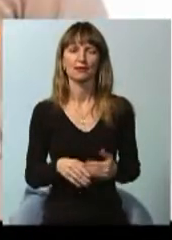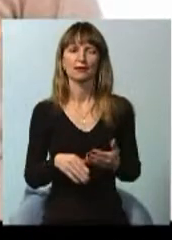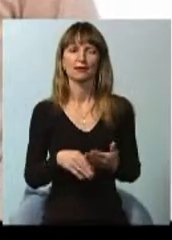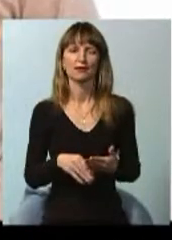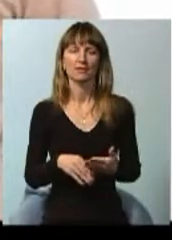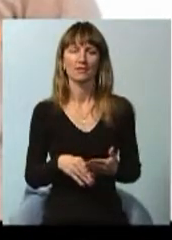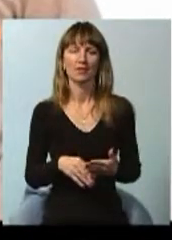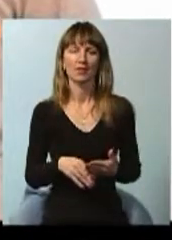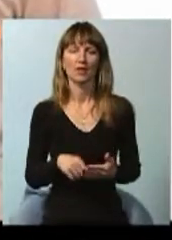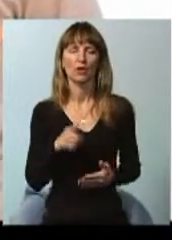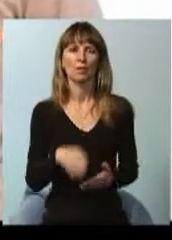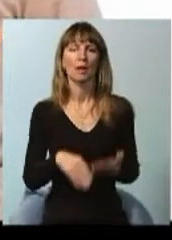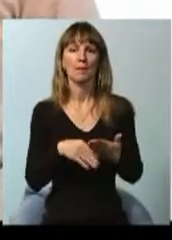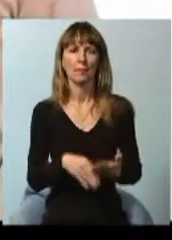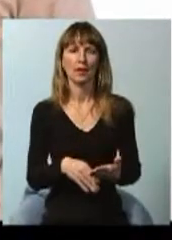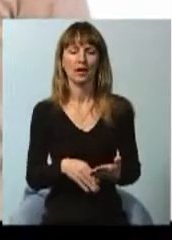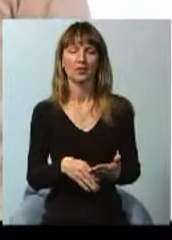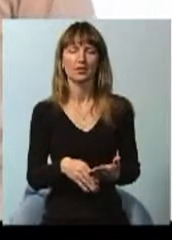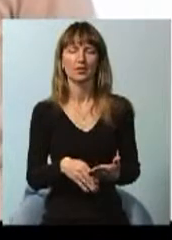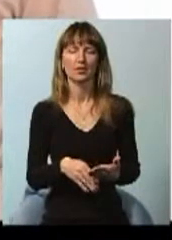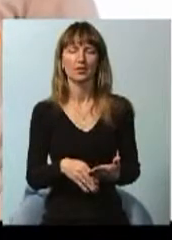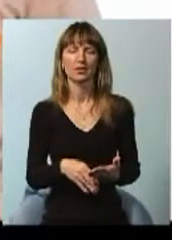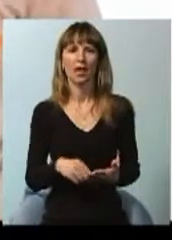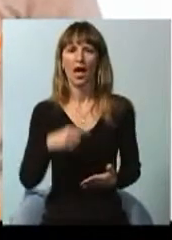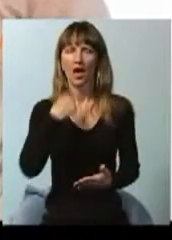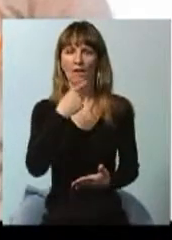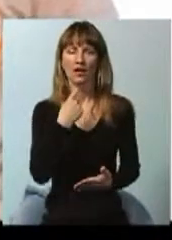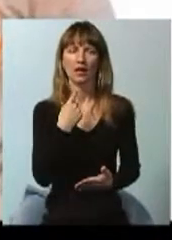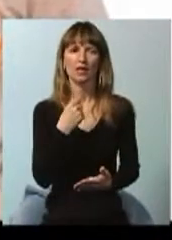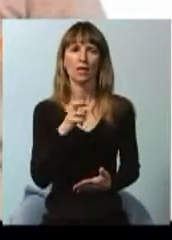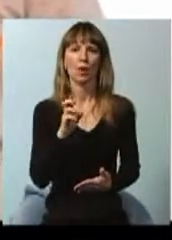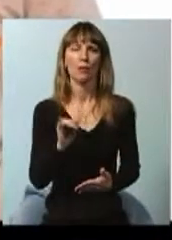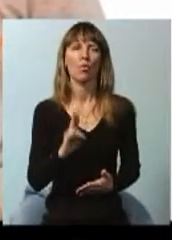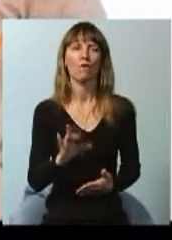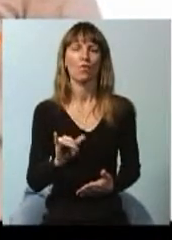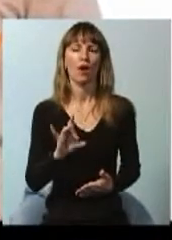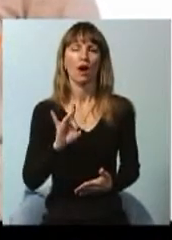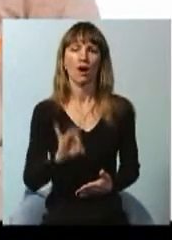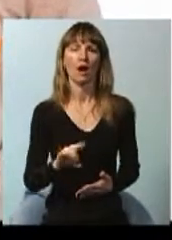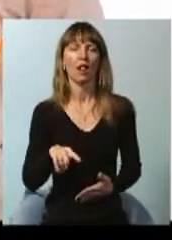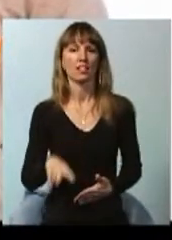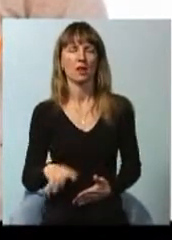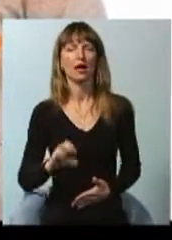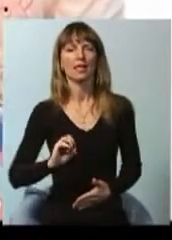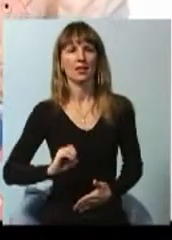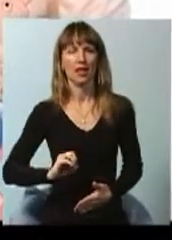Логопед? Он помогает выговаривать букву «ф», «л», «е».